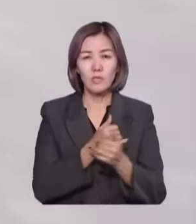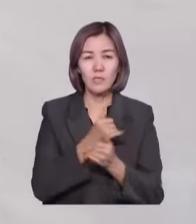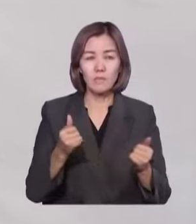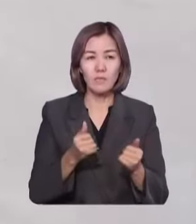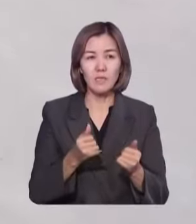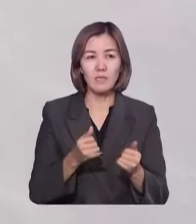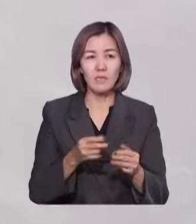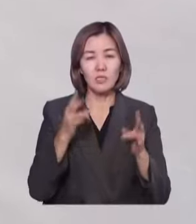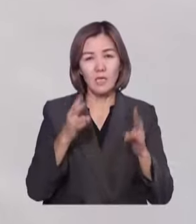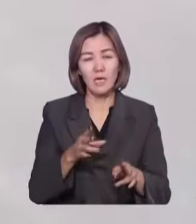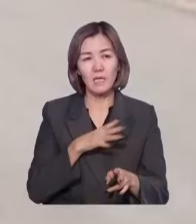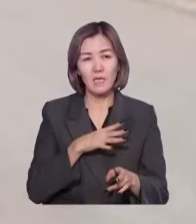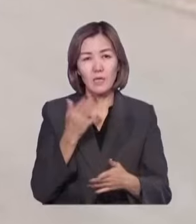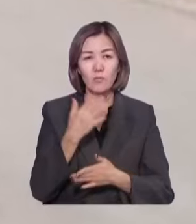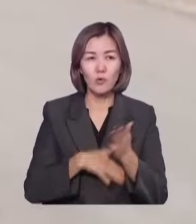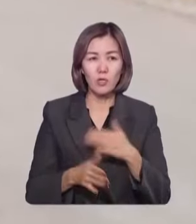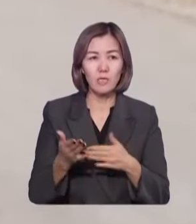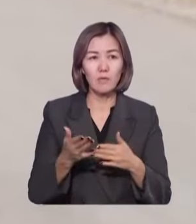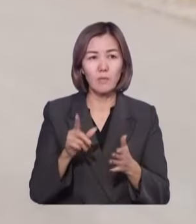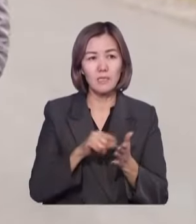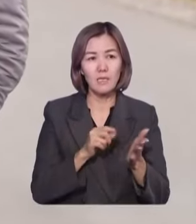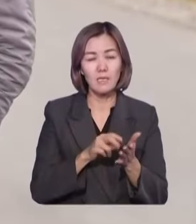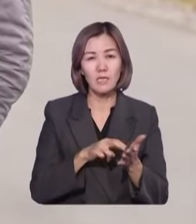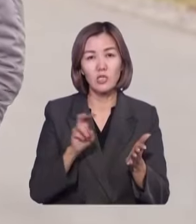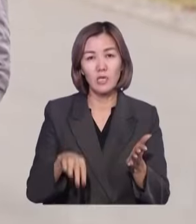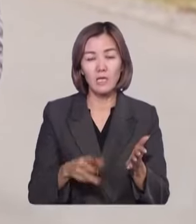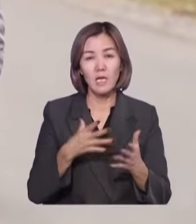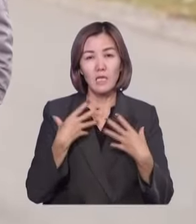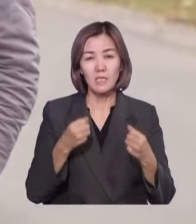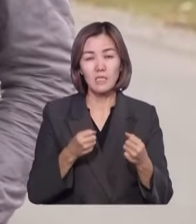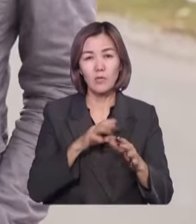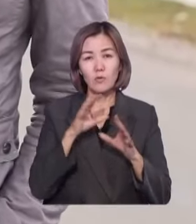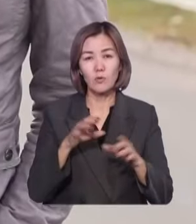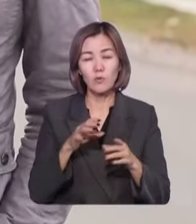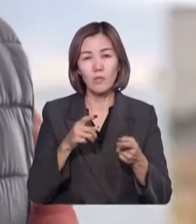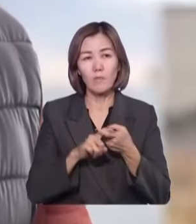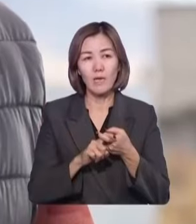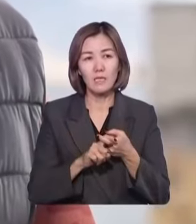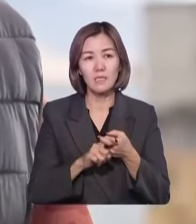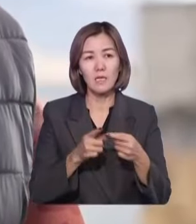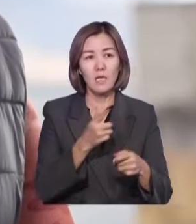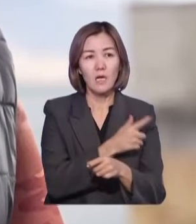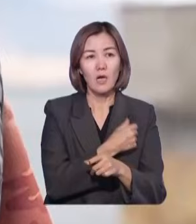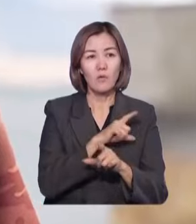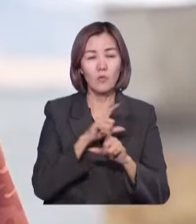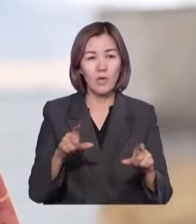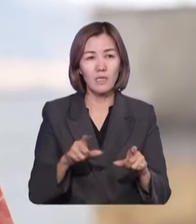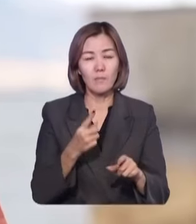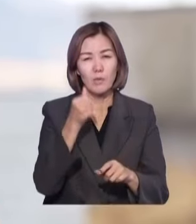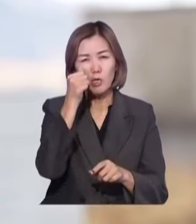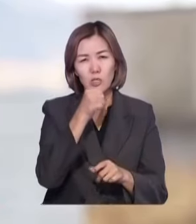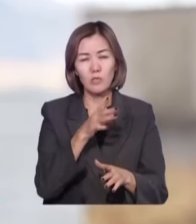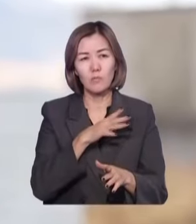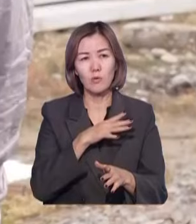жүріп жарақат алған, кейін мүгедектікпен зейнетке шығады. Денсаулығының күтіміне байланысты аудандық аурухананың медбикесі бір жыл